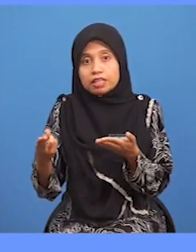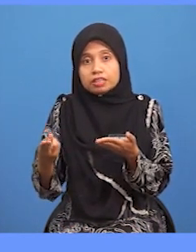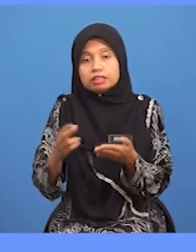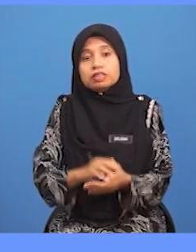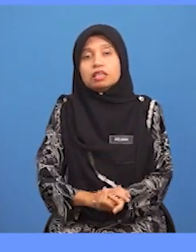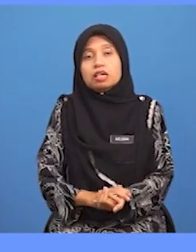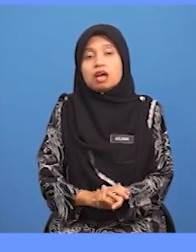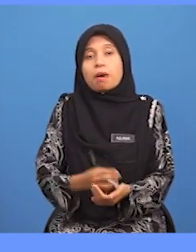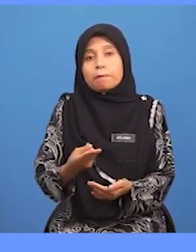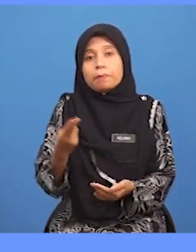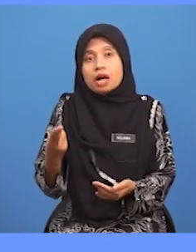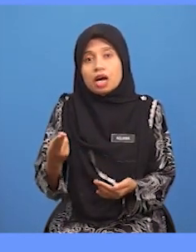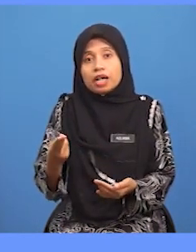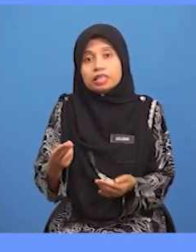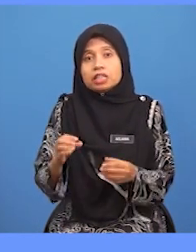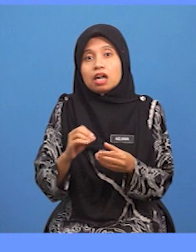langsung. Bahan langsung